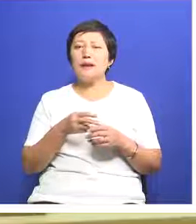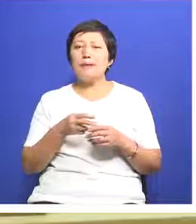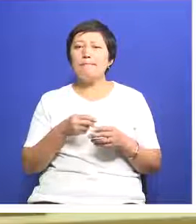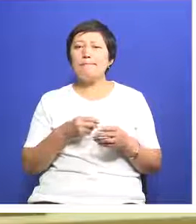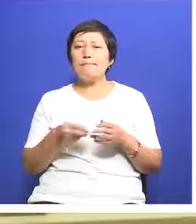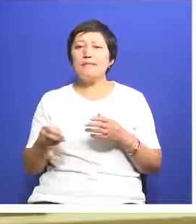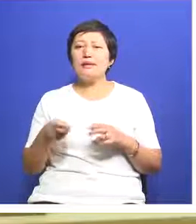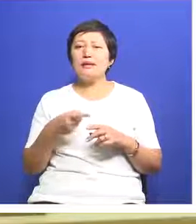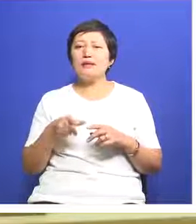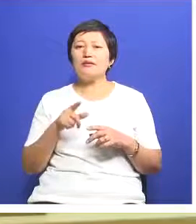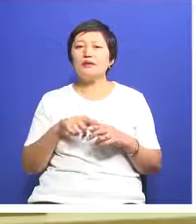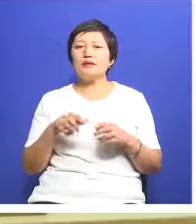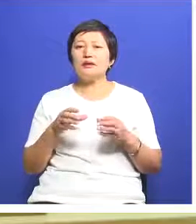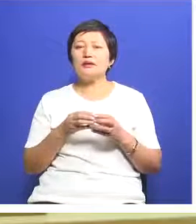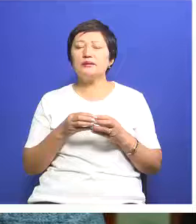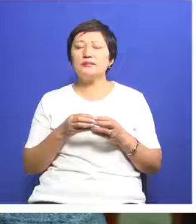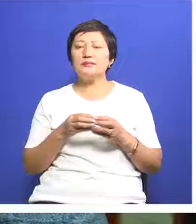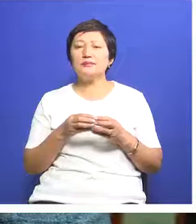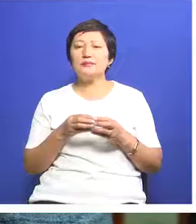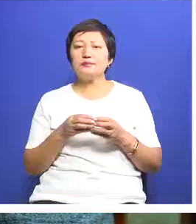беріліп атқан